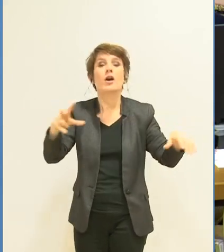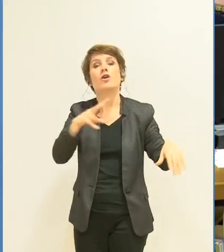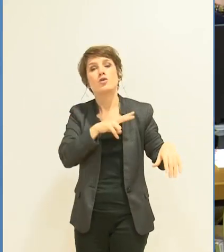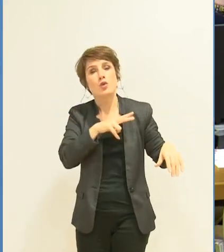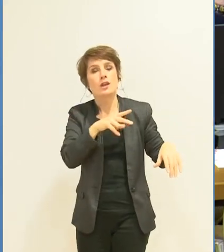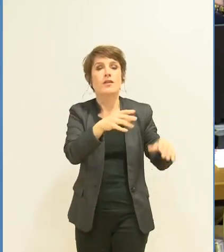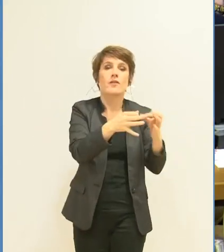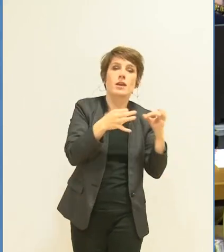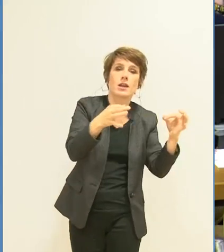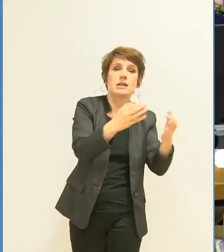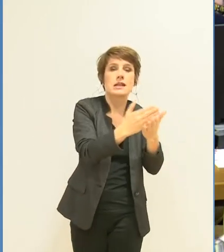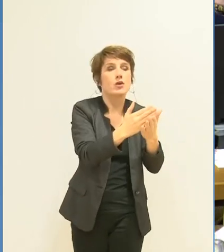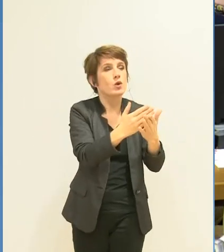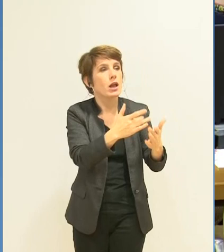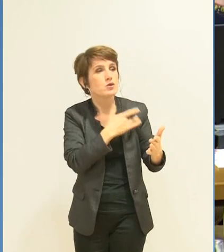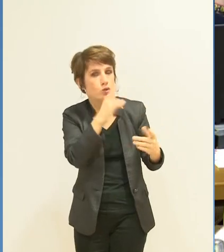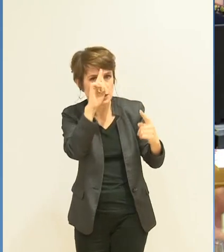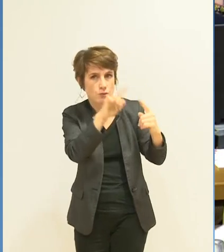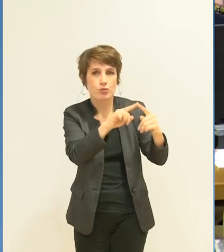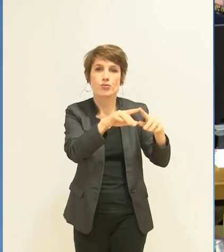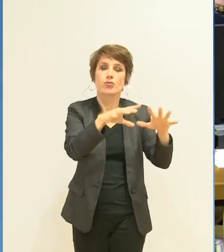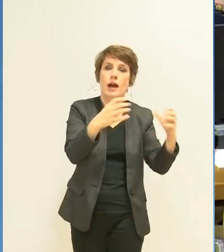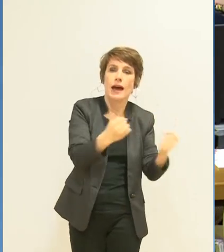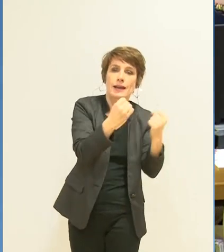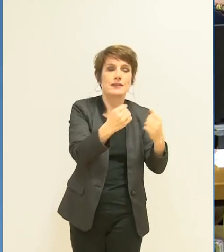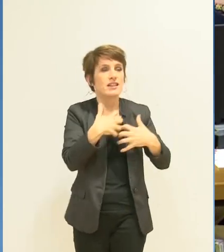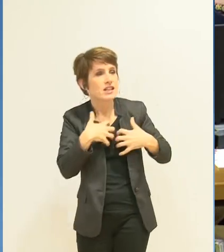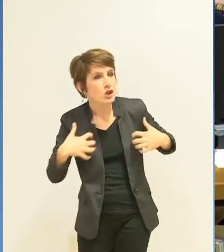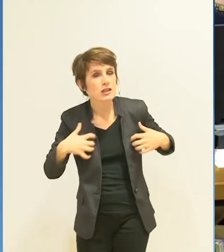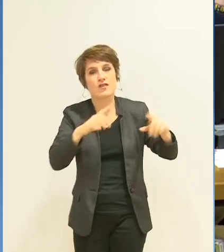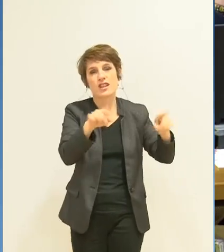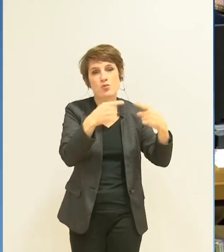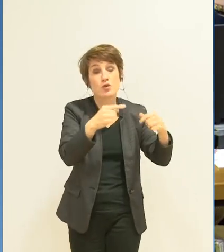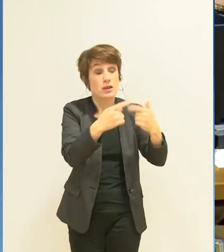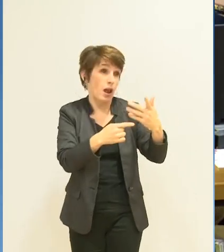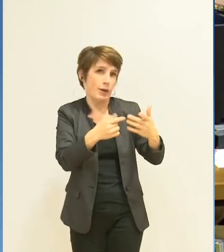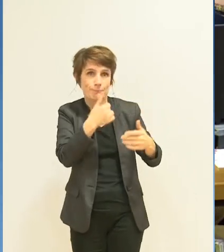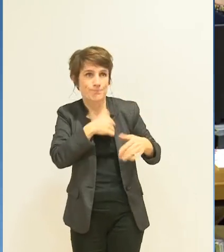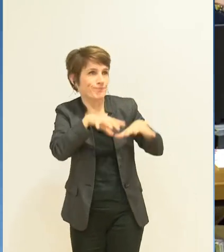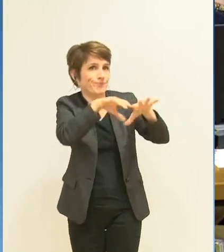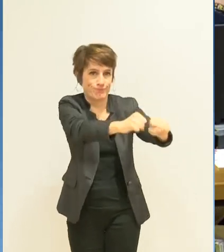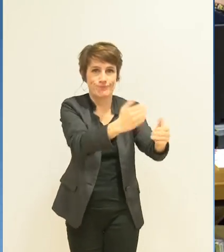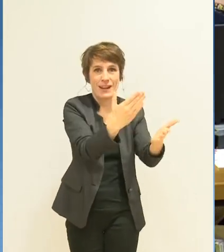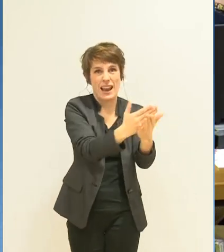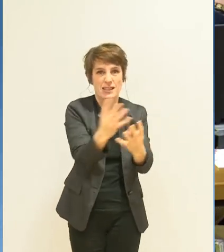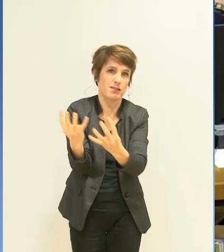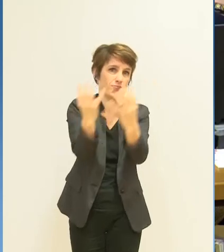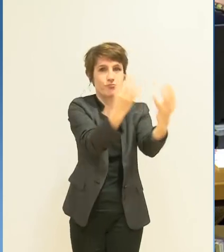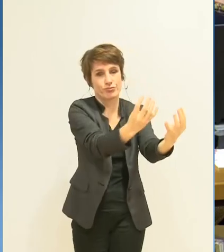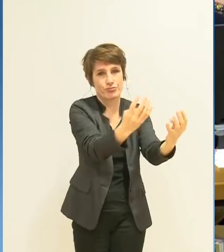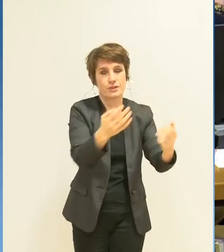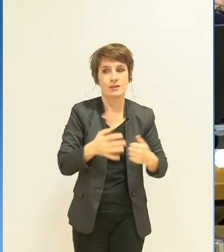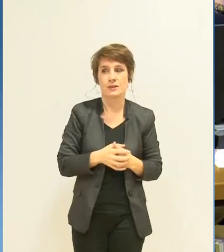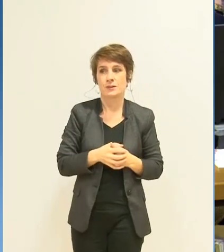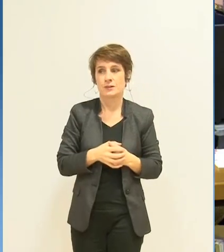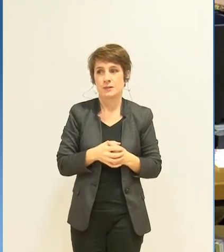pour des activités extérieures des activités scientifiques de musique etc et donc on ce que l'on